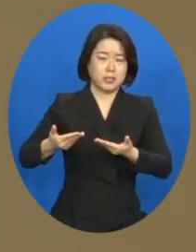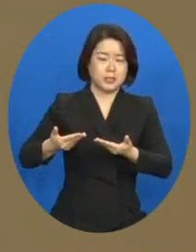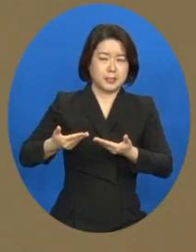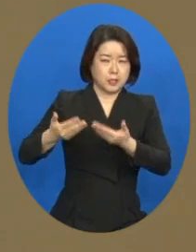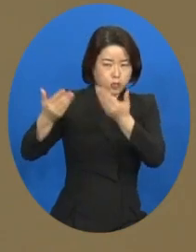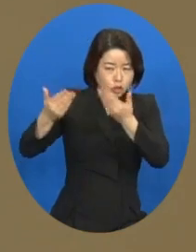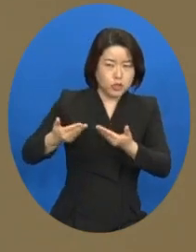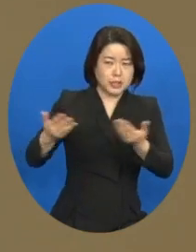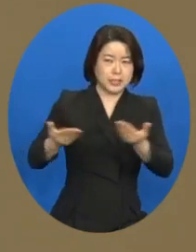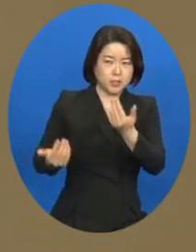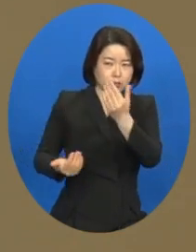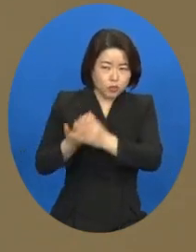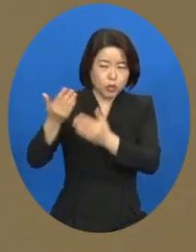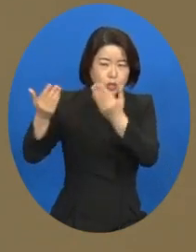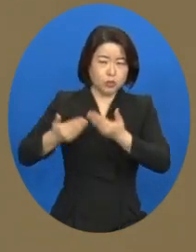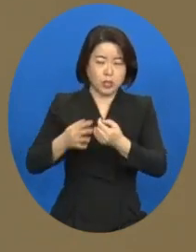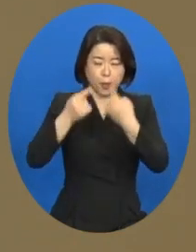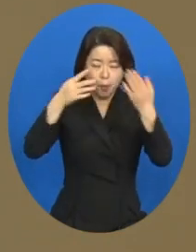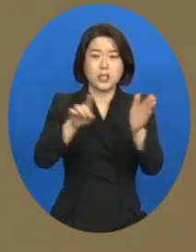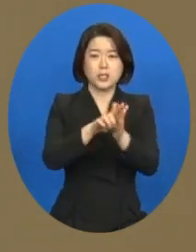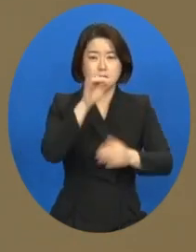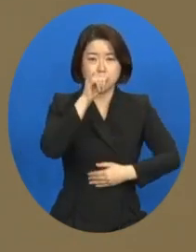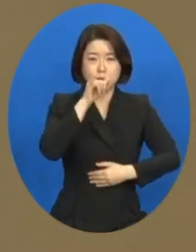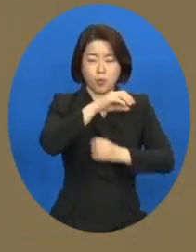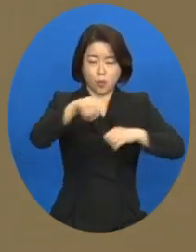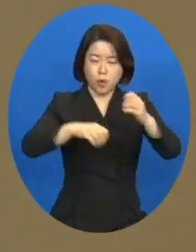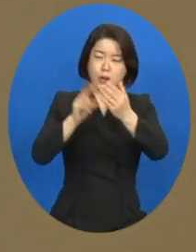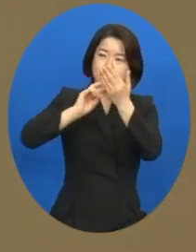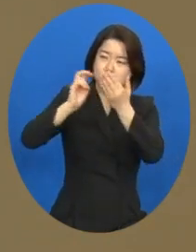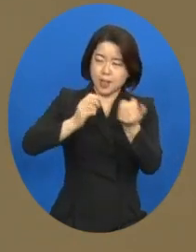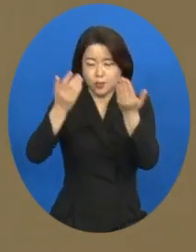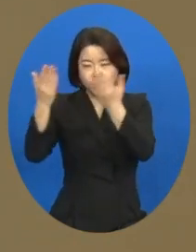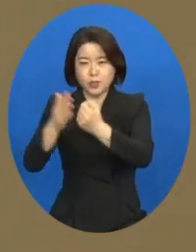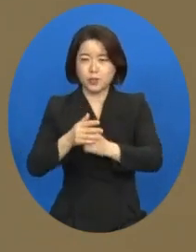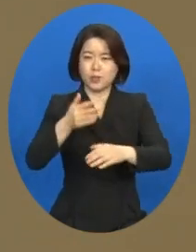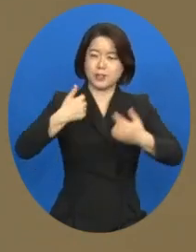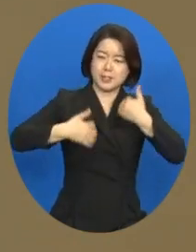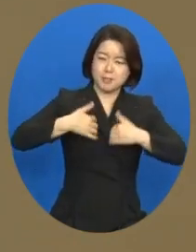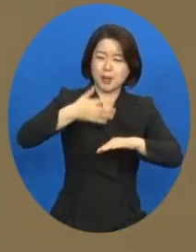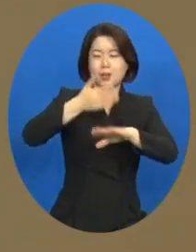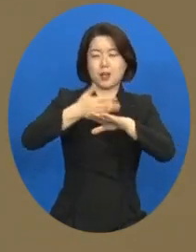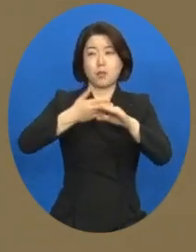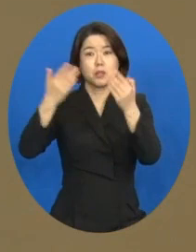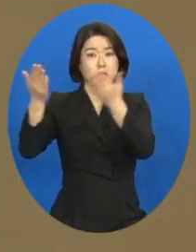것이다 확신이 생겨요. 오히려 찬송하고 기뻐하고 감사할 수 있다니까요.